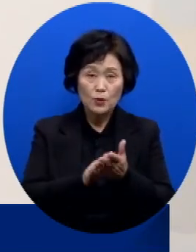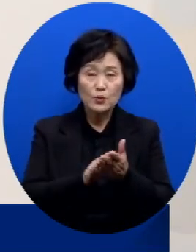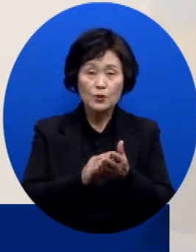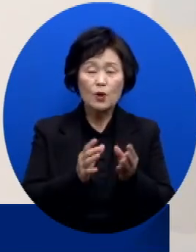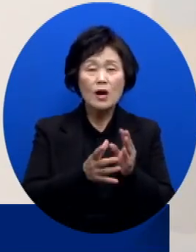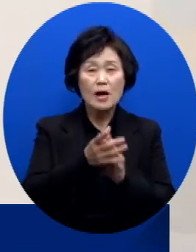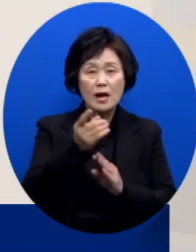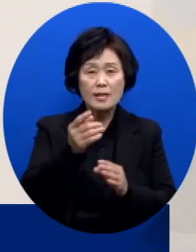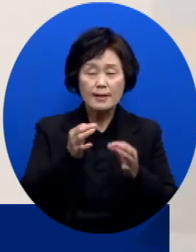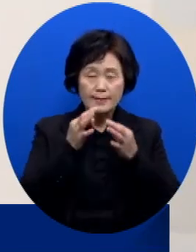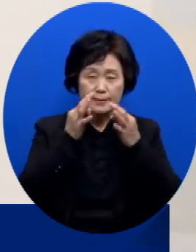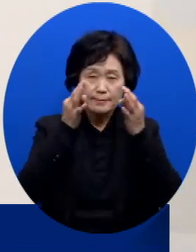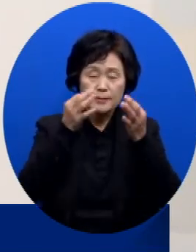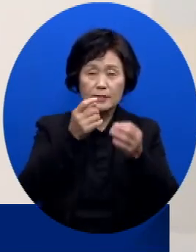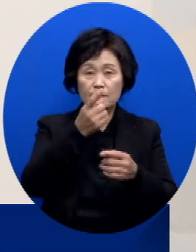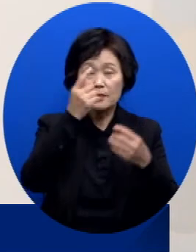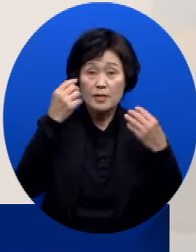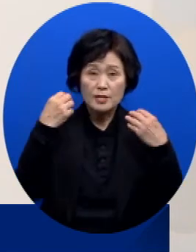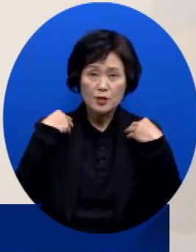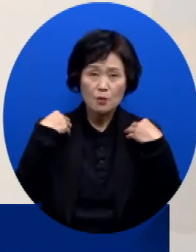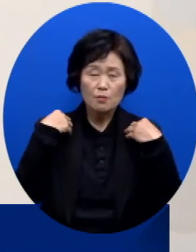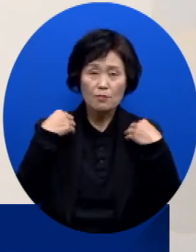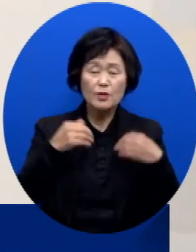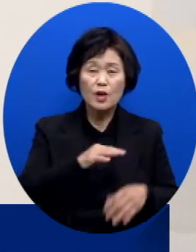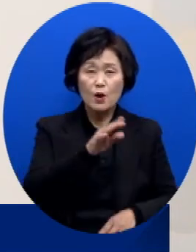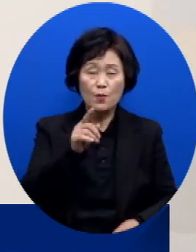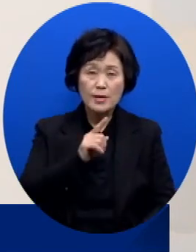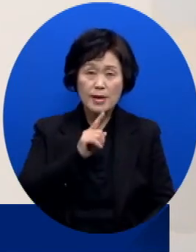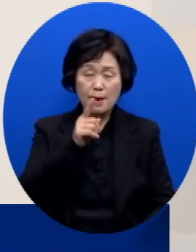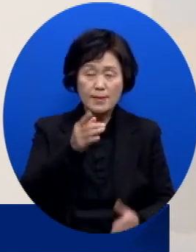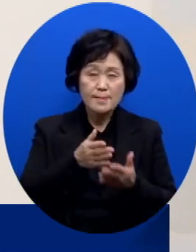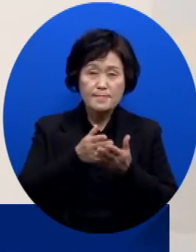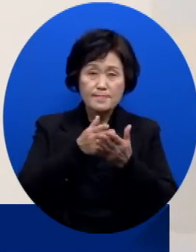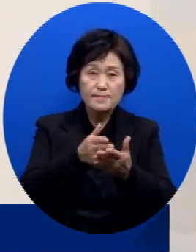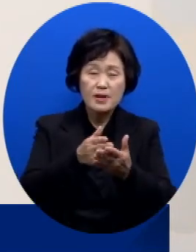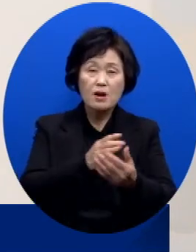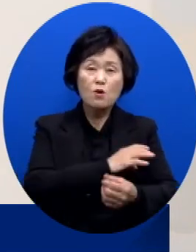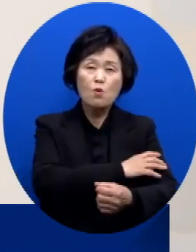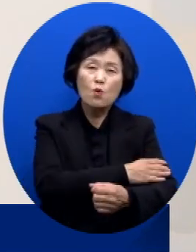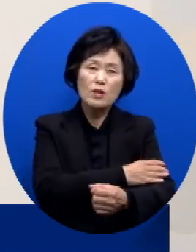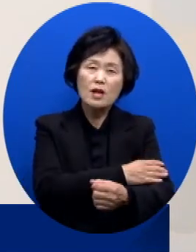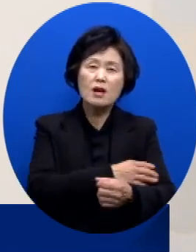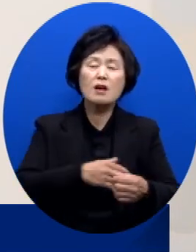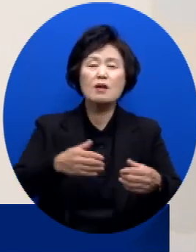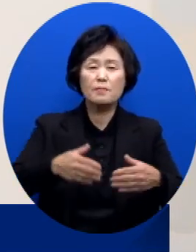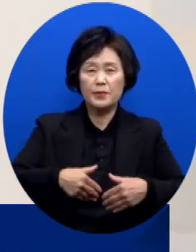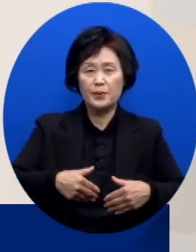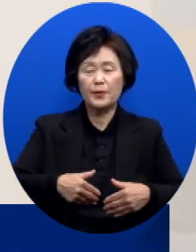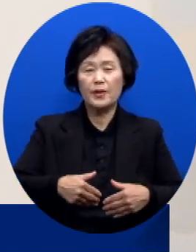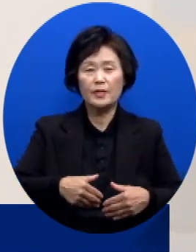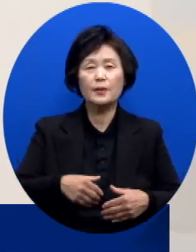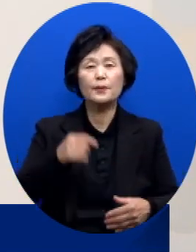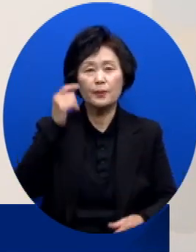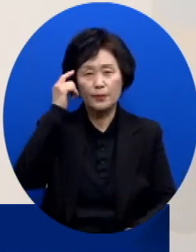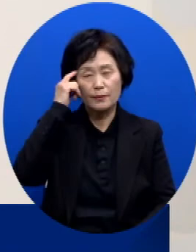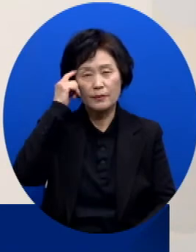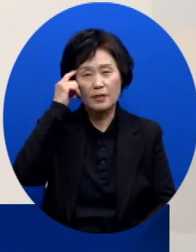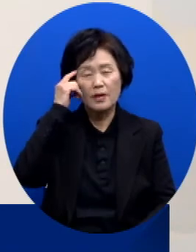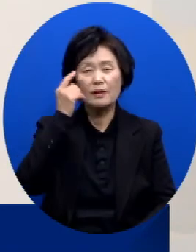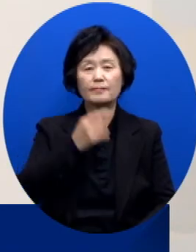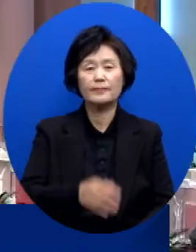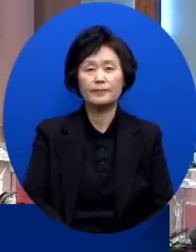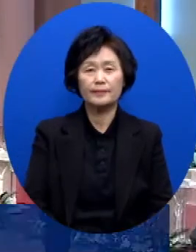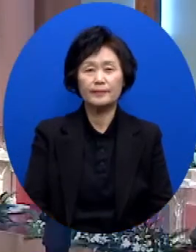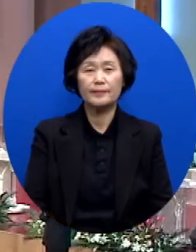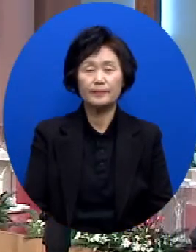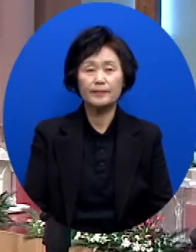힘쓰고 정부에 어느 정도의 발언권을 가질 수 있는 위상을 세워나가는 것이 중요하다고